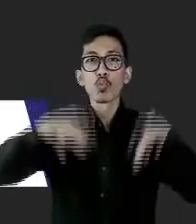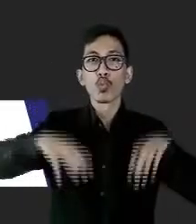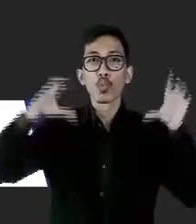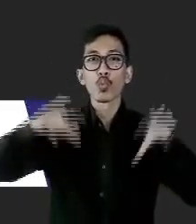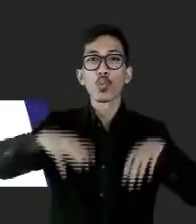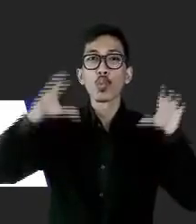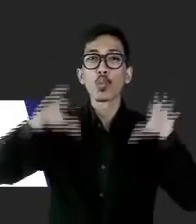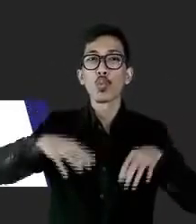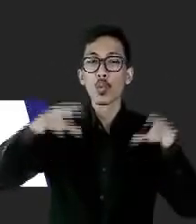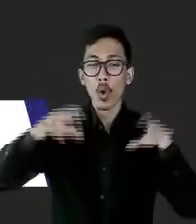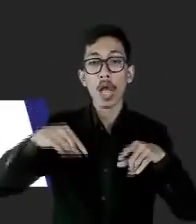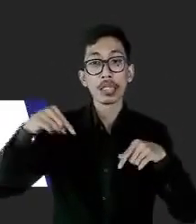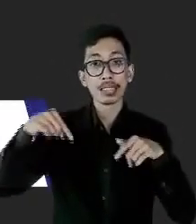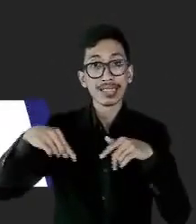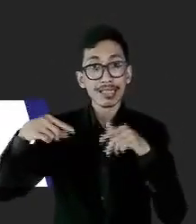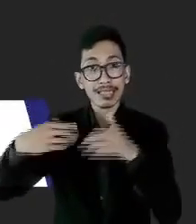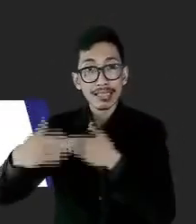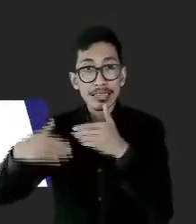gerimis. Tapi itu semua